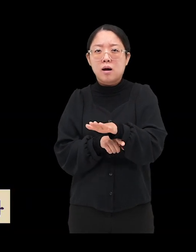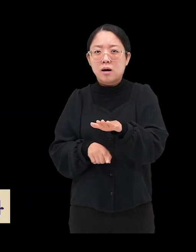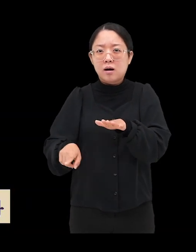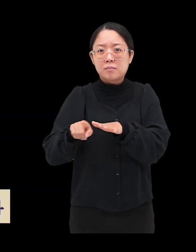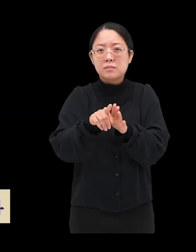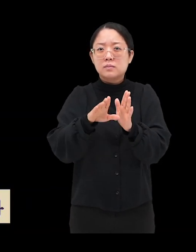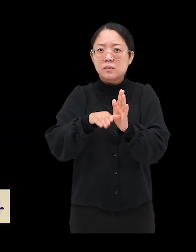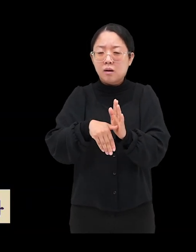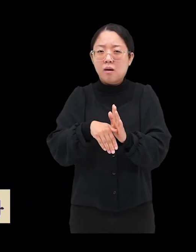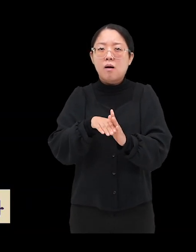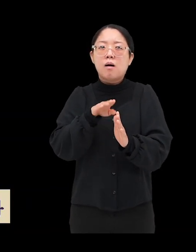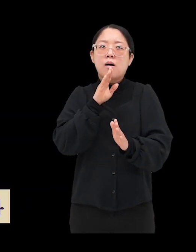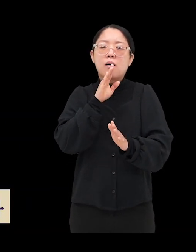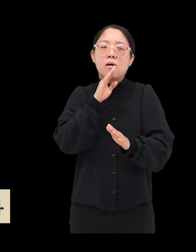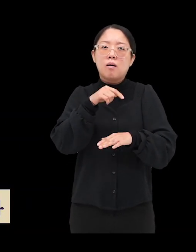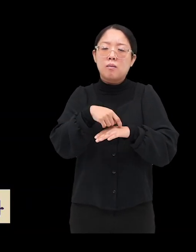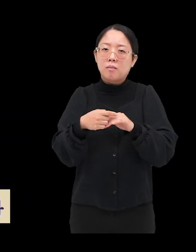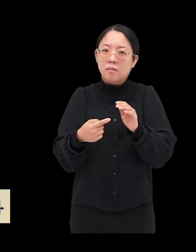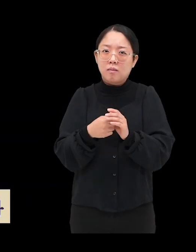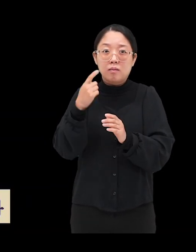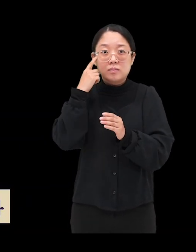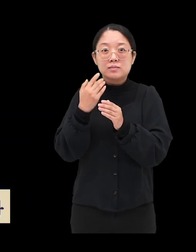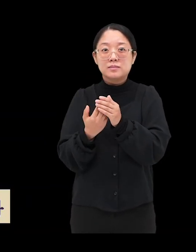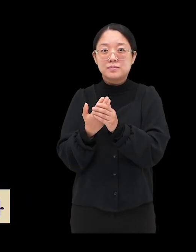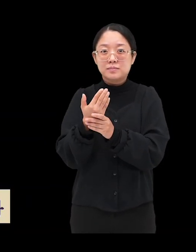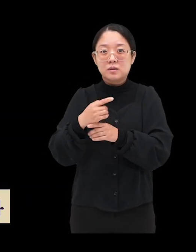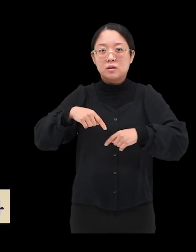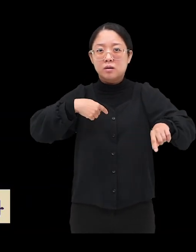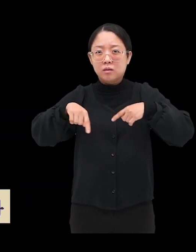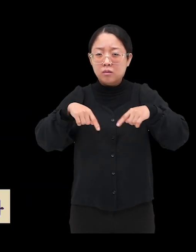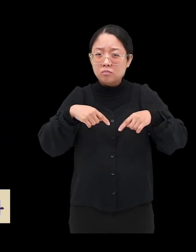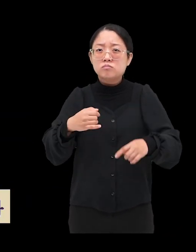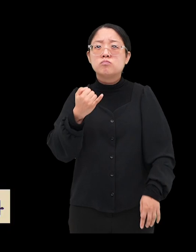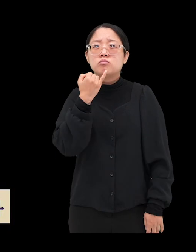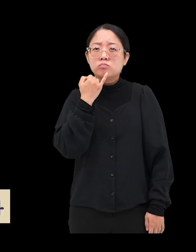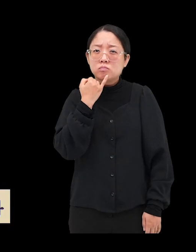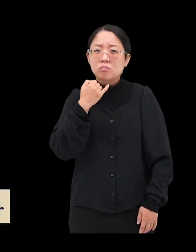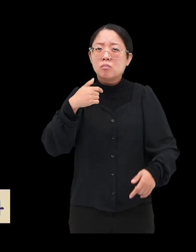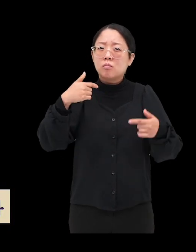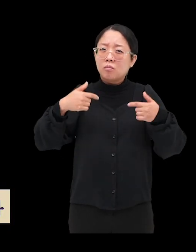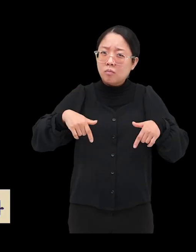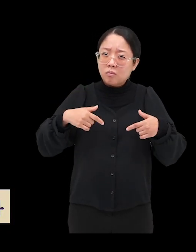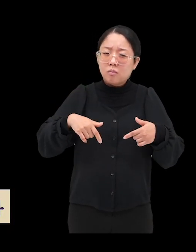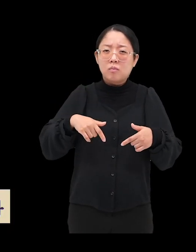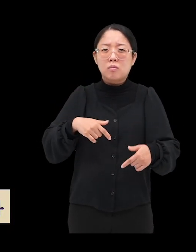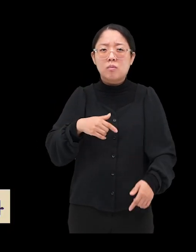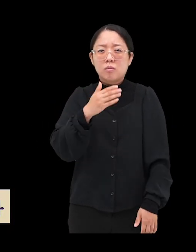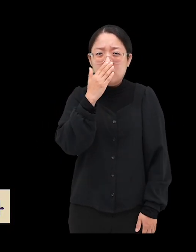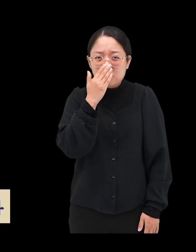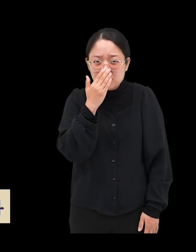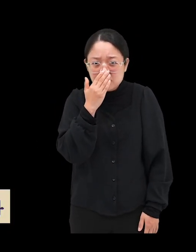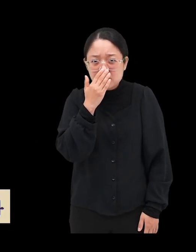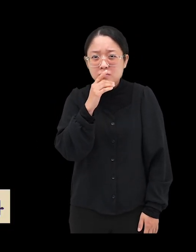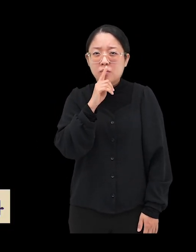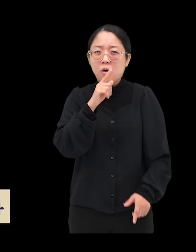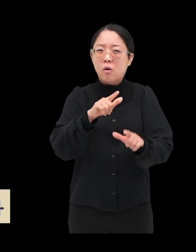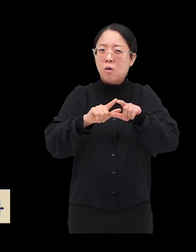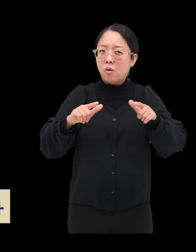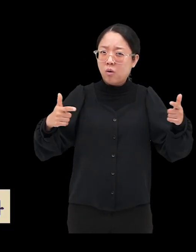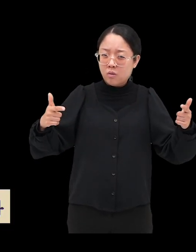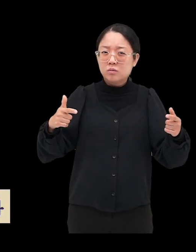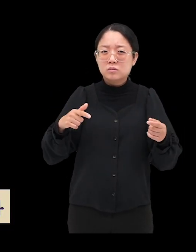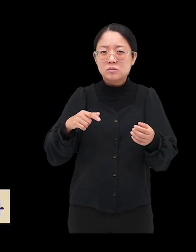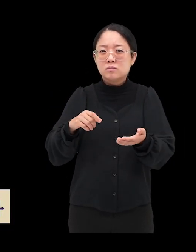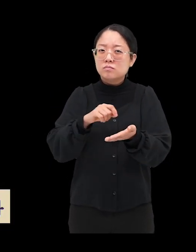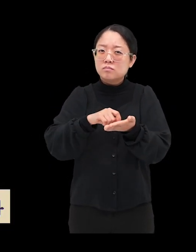마음이 드는데요. 그것을 다스려주고 괜찮다고 다독여주기도 하고 겸손해지라고 말해주는 것들, 이런 모든 것들이 이